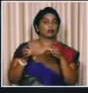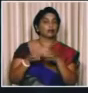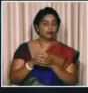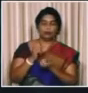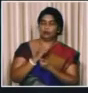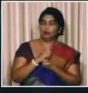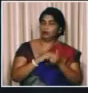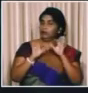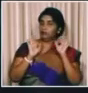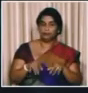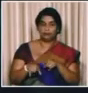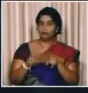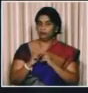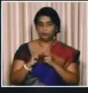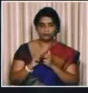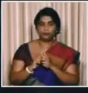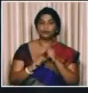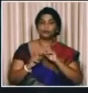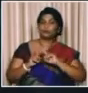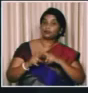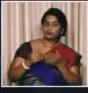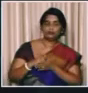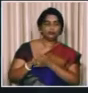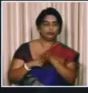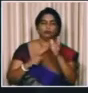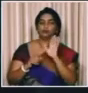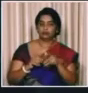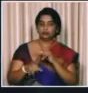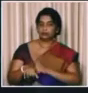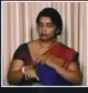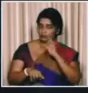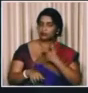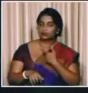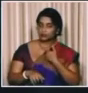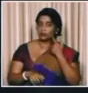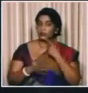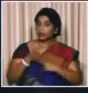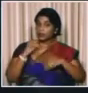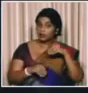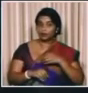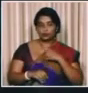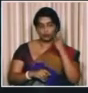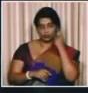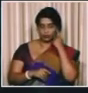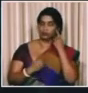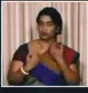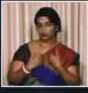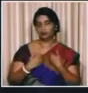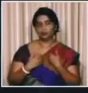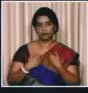සහාය දීමකින් නෙවෙයි නතර වෙන්නේ ඒක වෙනත් දිශාවකින් කෙලවර වීම අනතුරක් තිබෙනවා අපි දේශපාලනික දන්න ව්‍යාපාරයක් ඒ